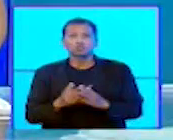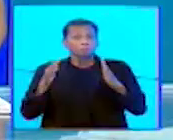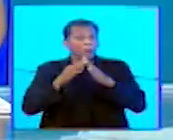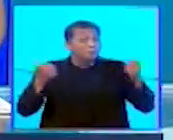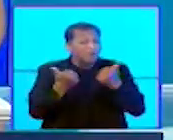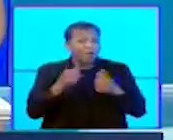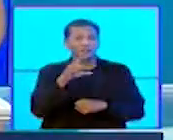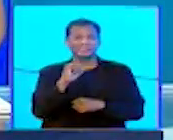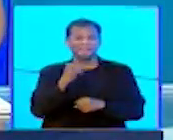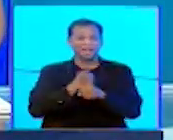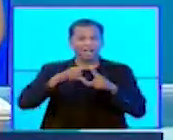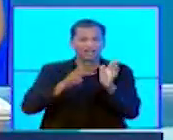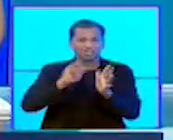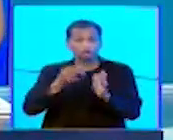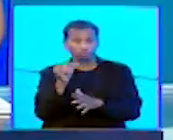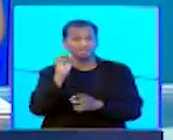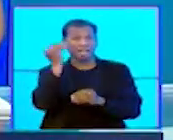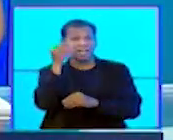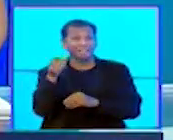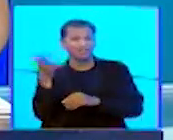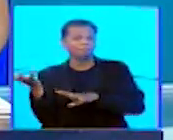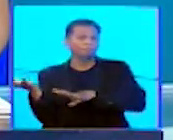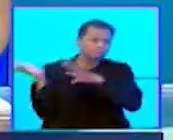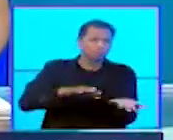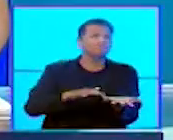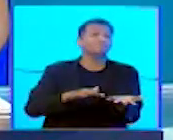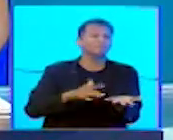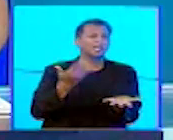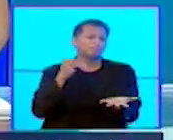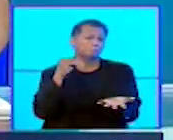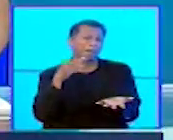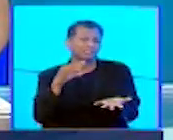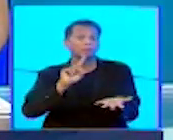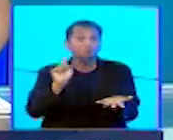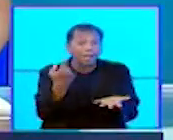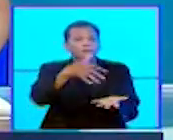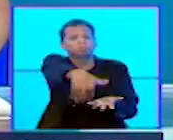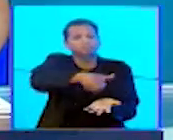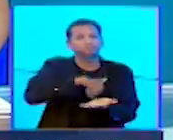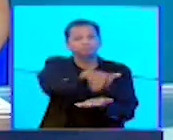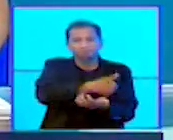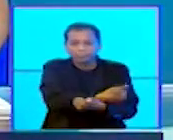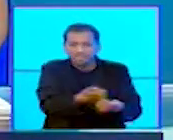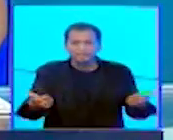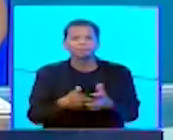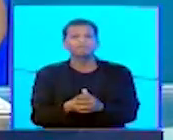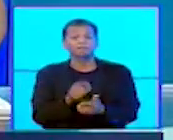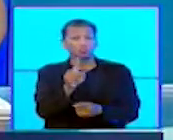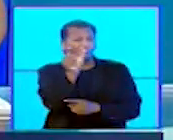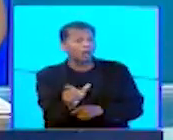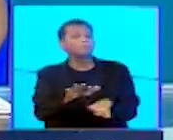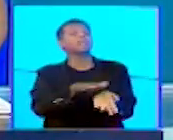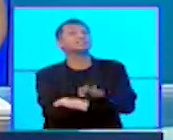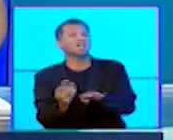Setembok pembatas perumahan mewah di Ciganjur, Jakarta Selatan yang longsor, minggu pagi mulai dievakuasi. Selain mengakibatkan seorang warga meninggal